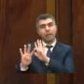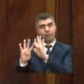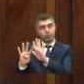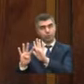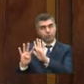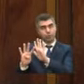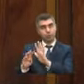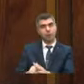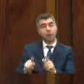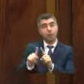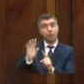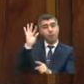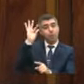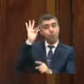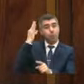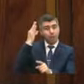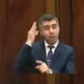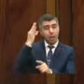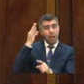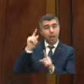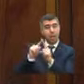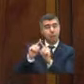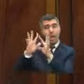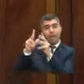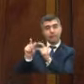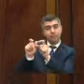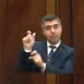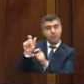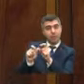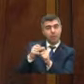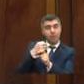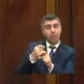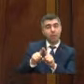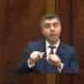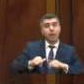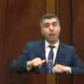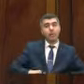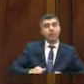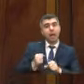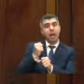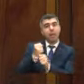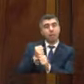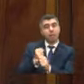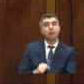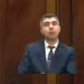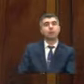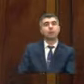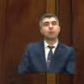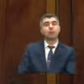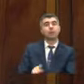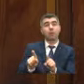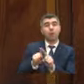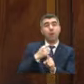كما أوضحت ذلك المندوبية السامية للتخطيط، ولكن نبهني السيد وزير الشغل منذ قليل فعلا إلى أنه واحد